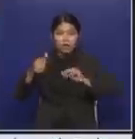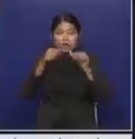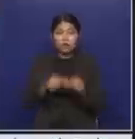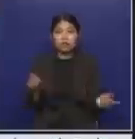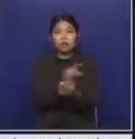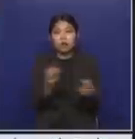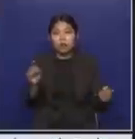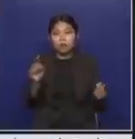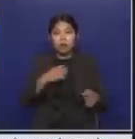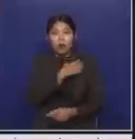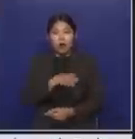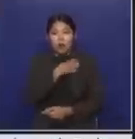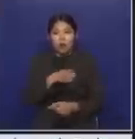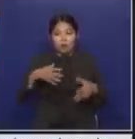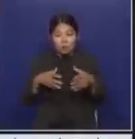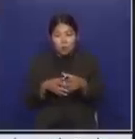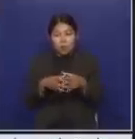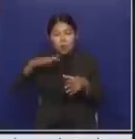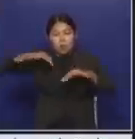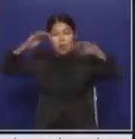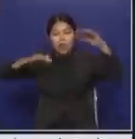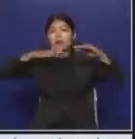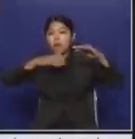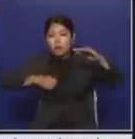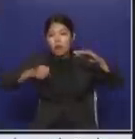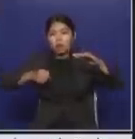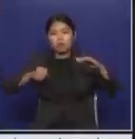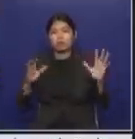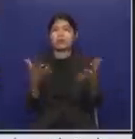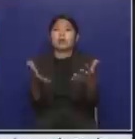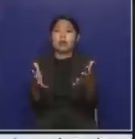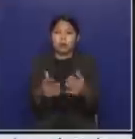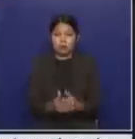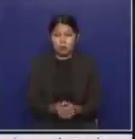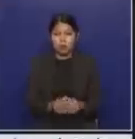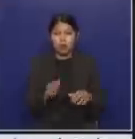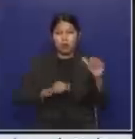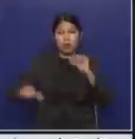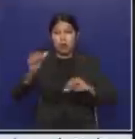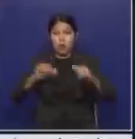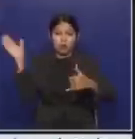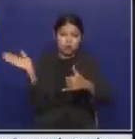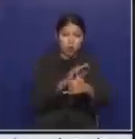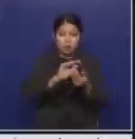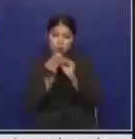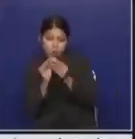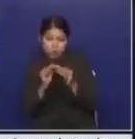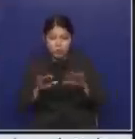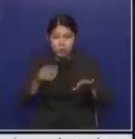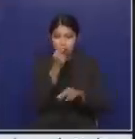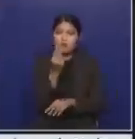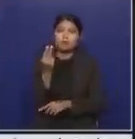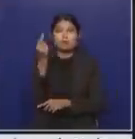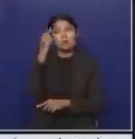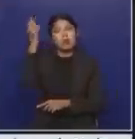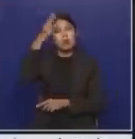สังคมที่อุดมไปด้วยอารมณ์แบบคนรุ่นเก่ารุ่นตอนอีกต่อไปละครตบจูบที่ผู้ใหญ่ดูอย่างสนุกสนานและ